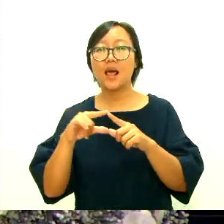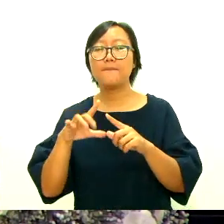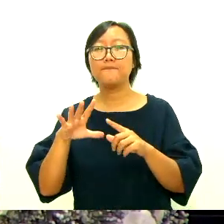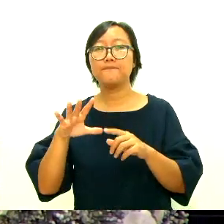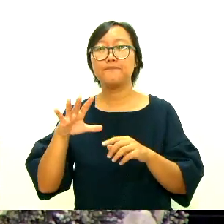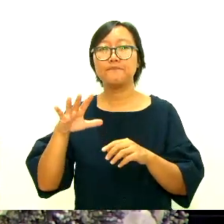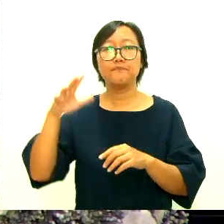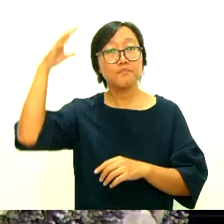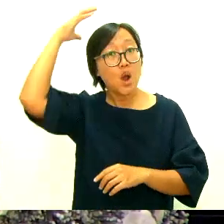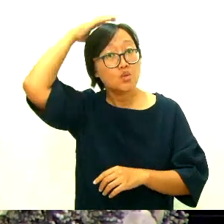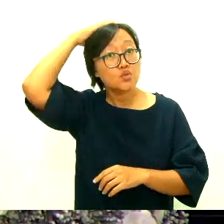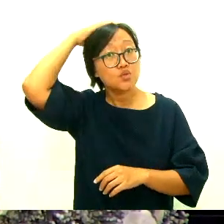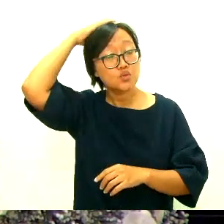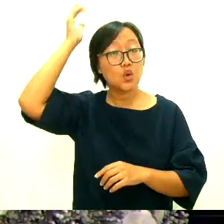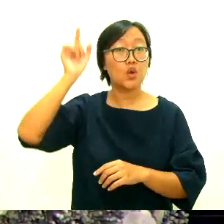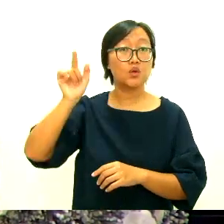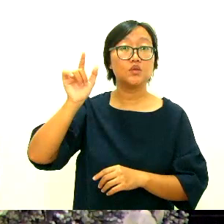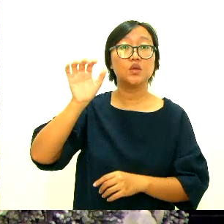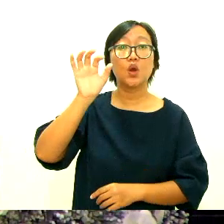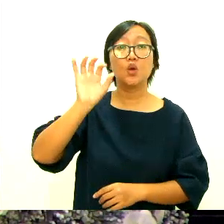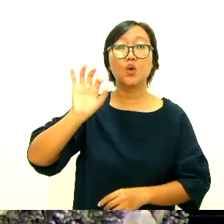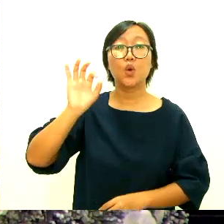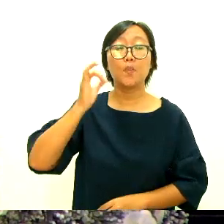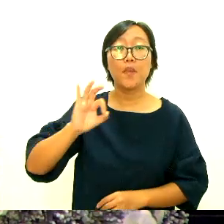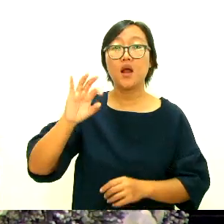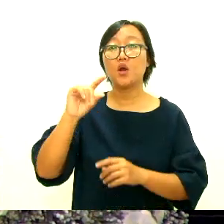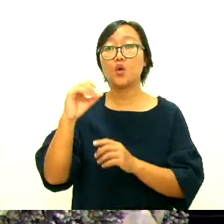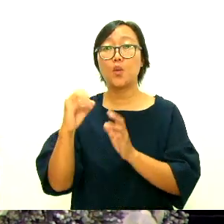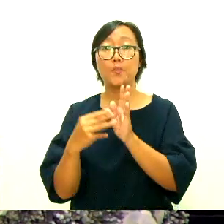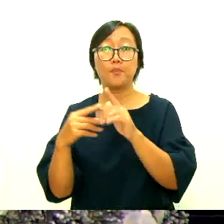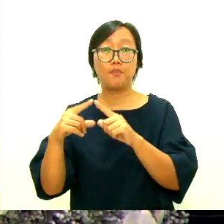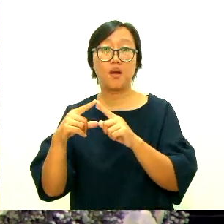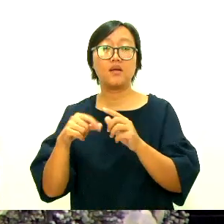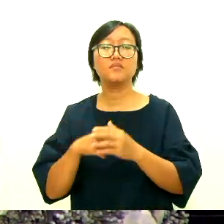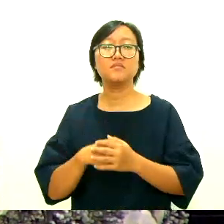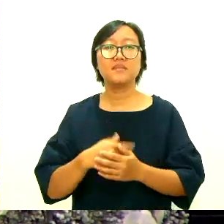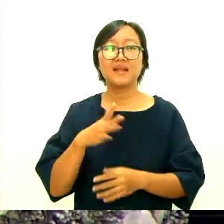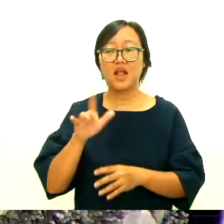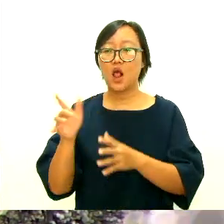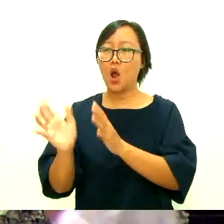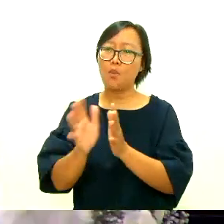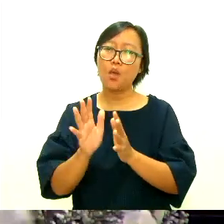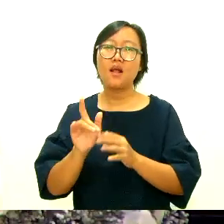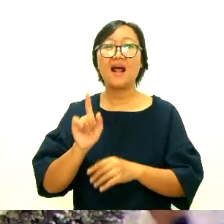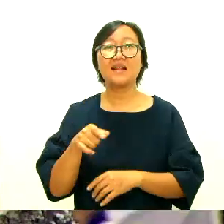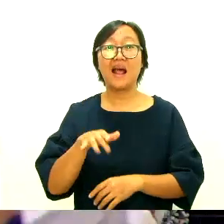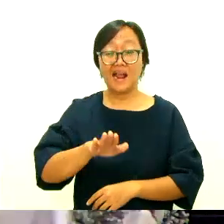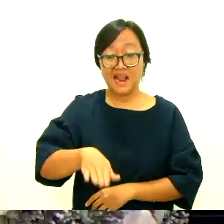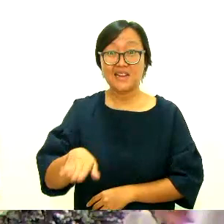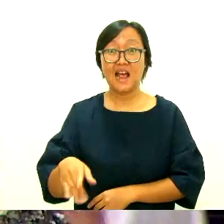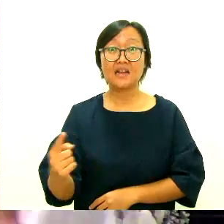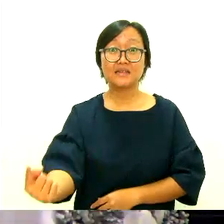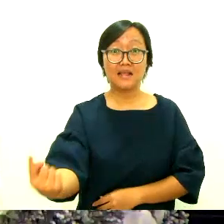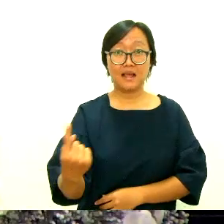Paus Fransiskus hendak berbicara datanglah seorang anak kecil kira-kira berusia empat tahun mendekatinya